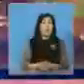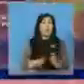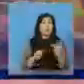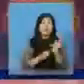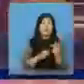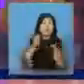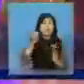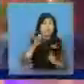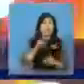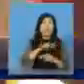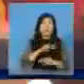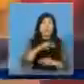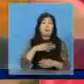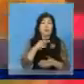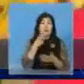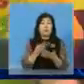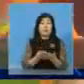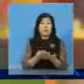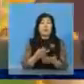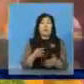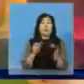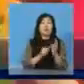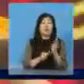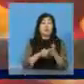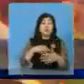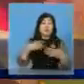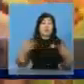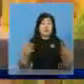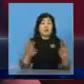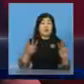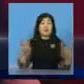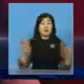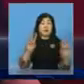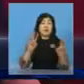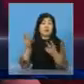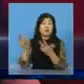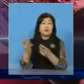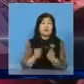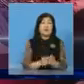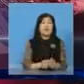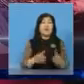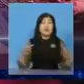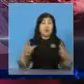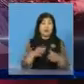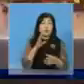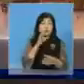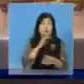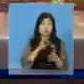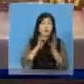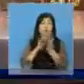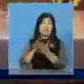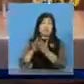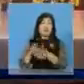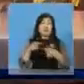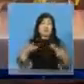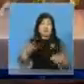лет работы были поставлены более 60 танцевальных номеров самых разных стилей и направлений. Коллектив успешно гастролировал в